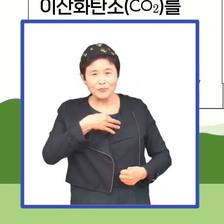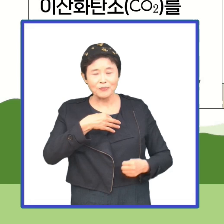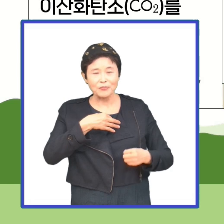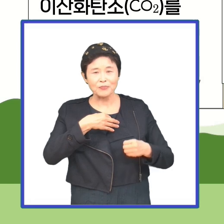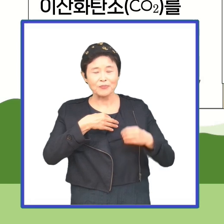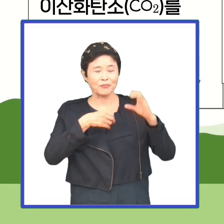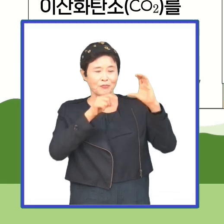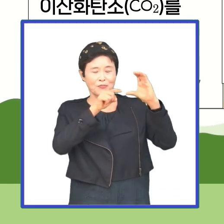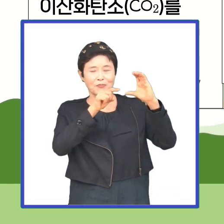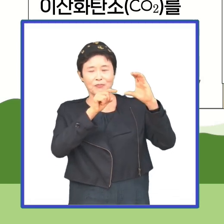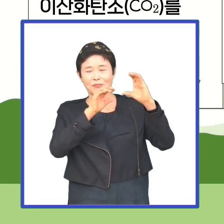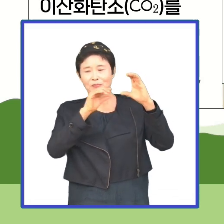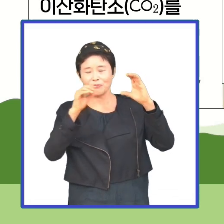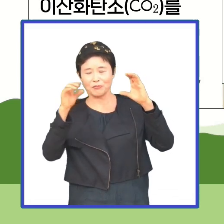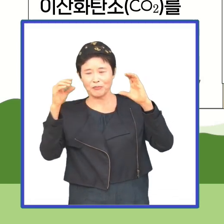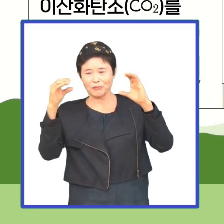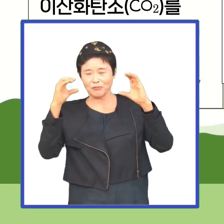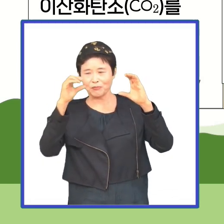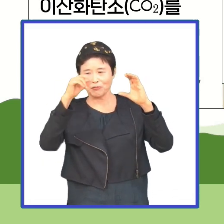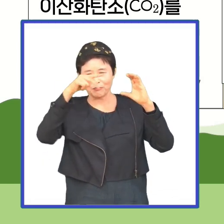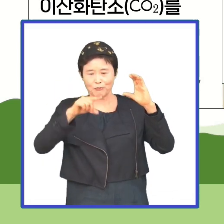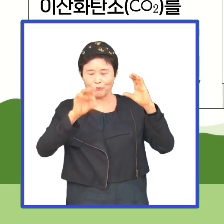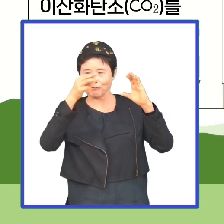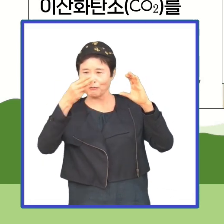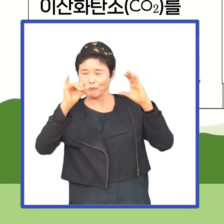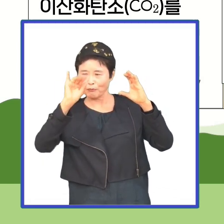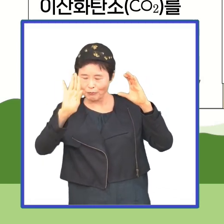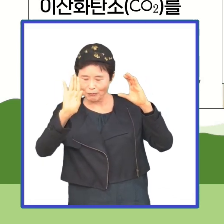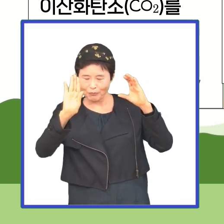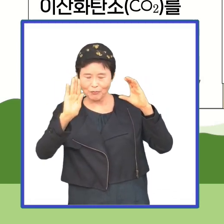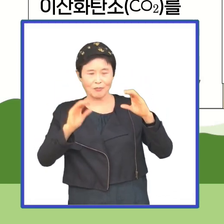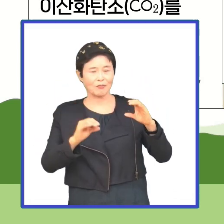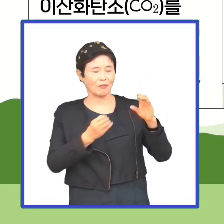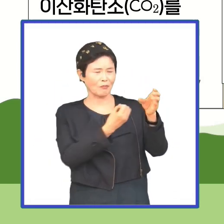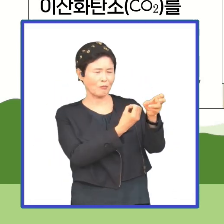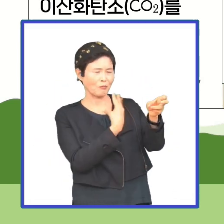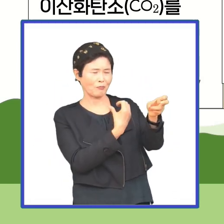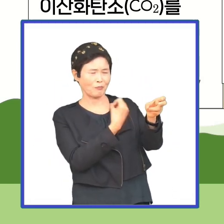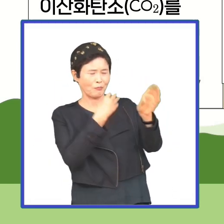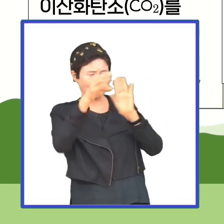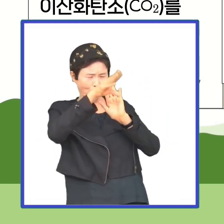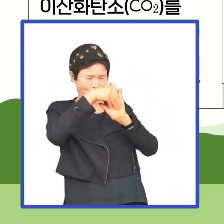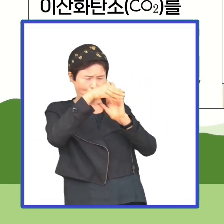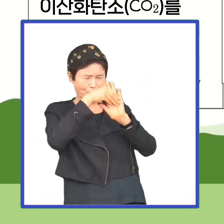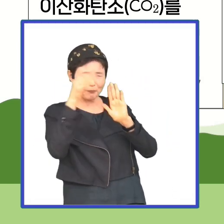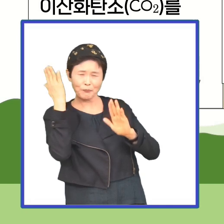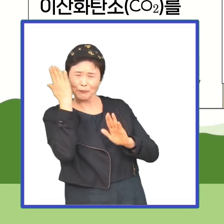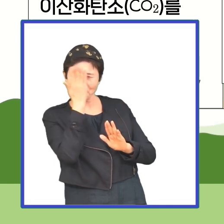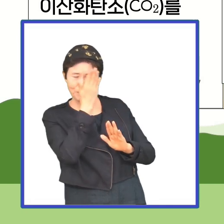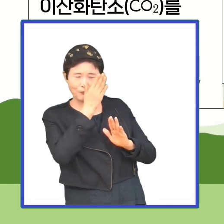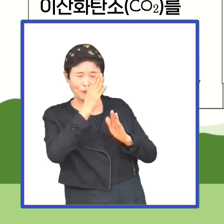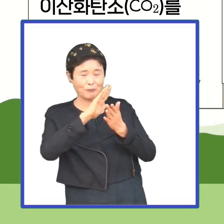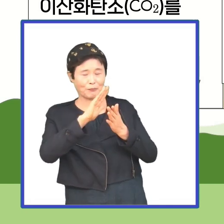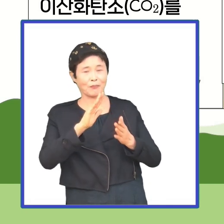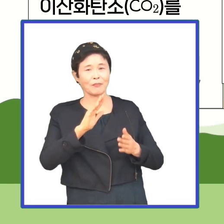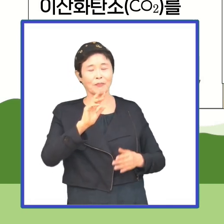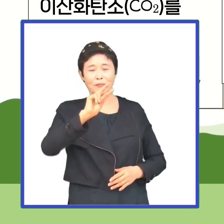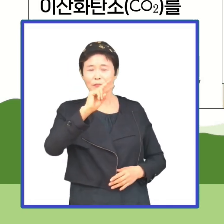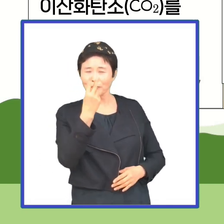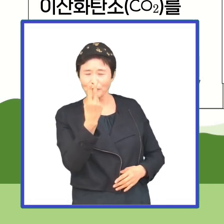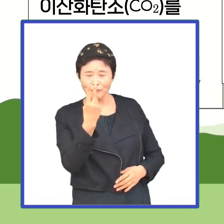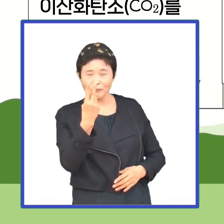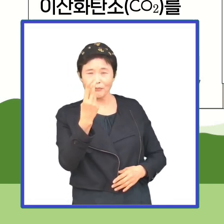중립을 시켜주고 이산화탄소를 저감시켜주는 이러한 나무들, 이 나무는 정말 탄소 중립에만